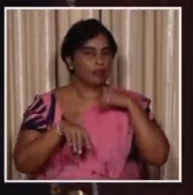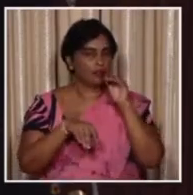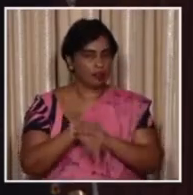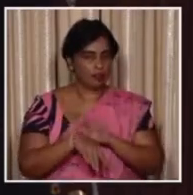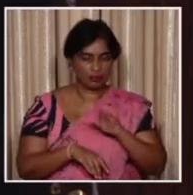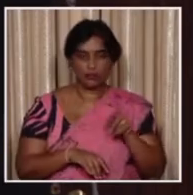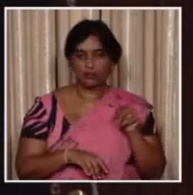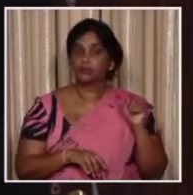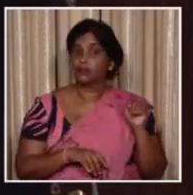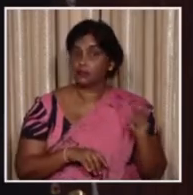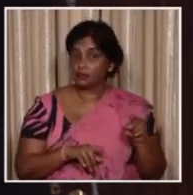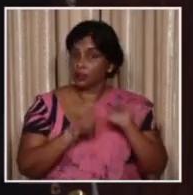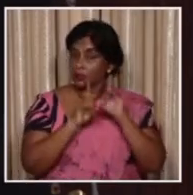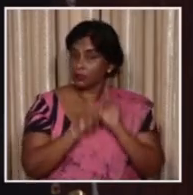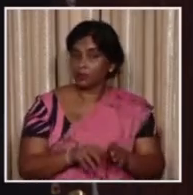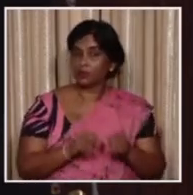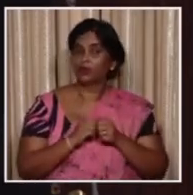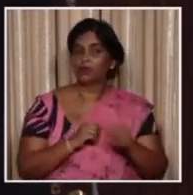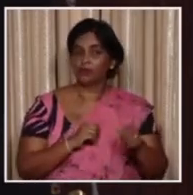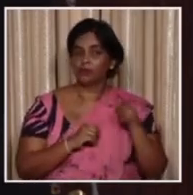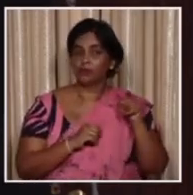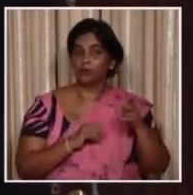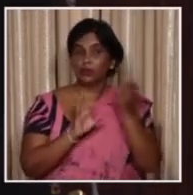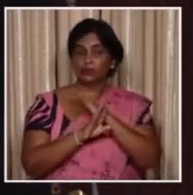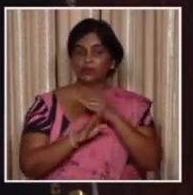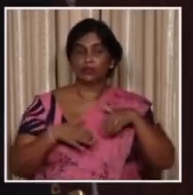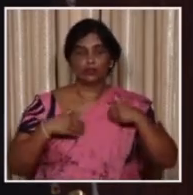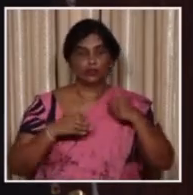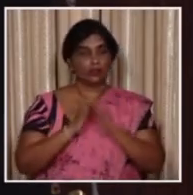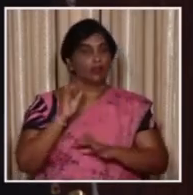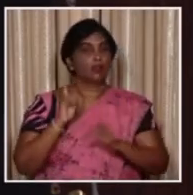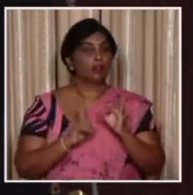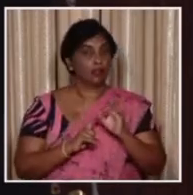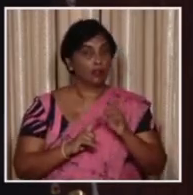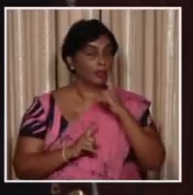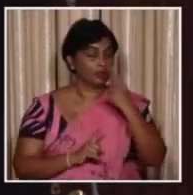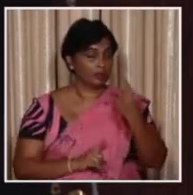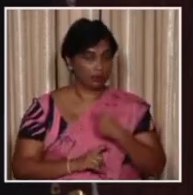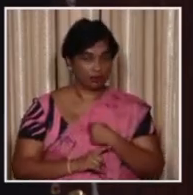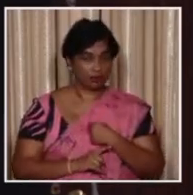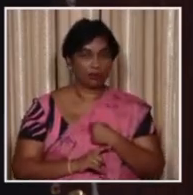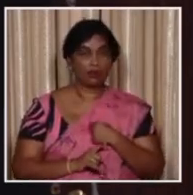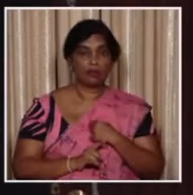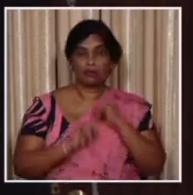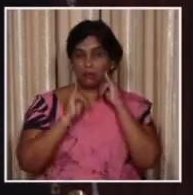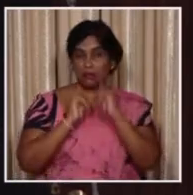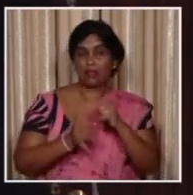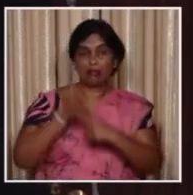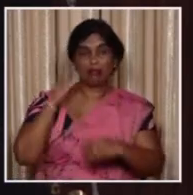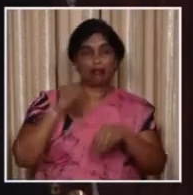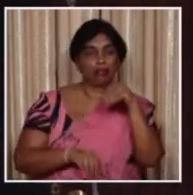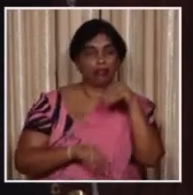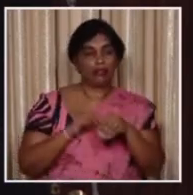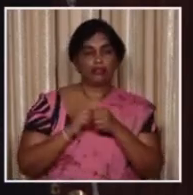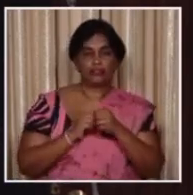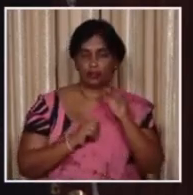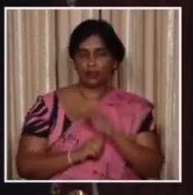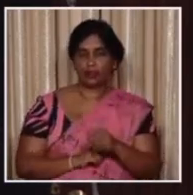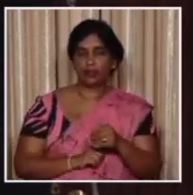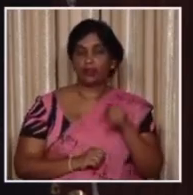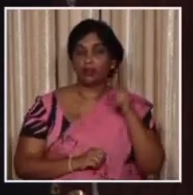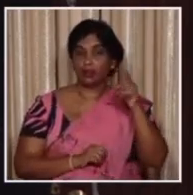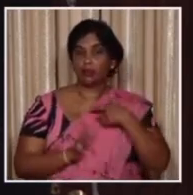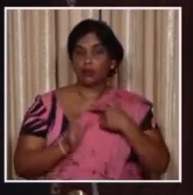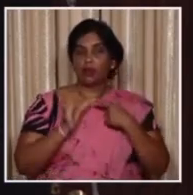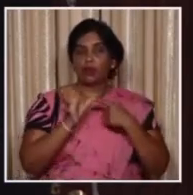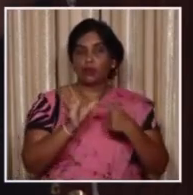තිබෙනවා. එබඳු තත්ත්වයක් තුළ හිටපු සෞඛ්‍ය අමාත්‍යවරයා අපිට කියනවා කාලකන්ණි දේශපාලනයක් කරනවා කියලා. එදා අපිට